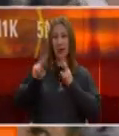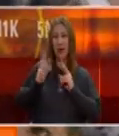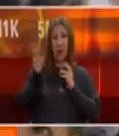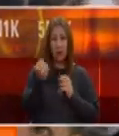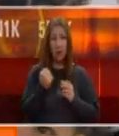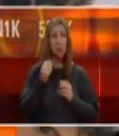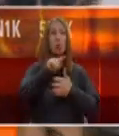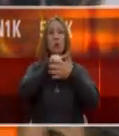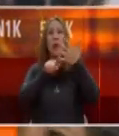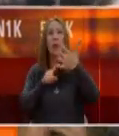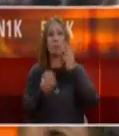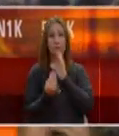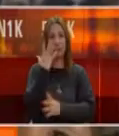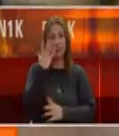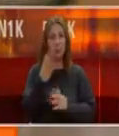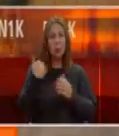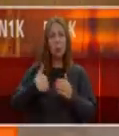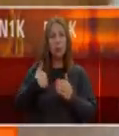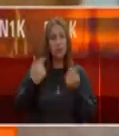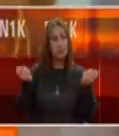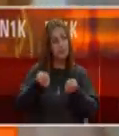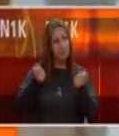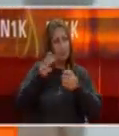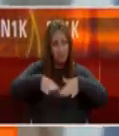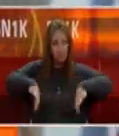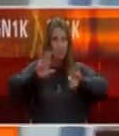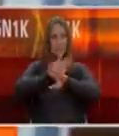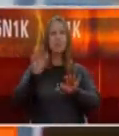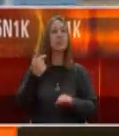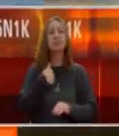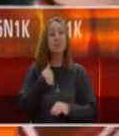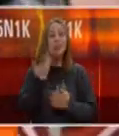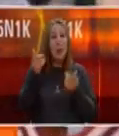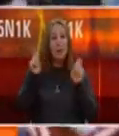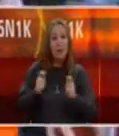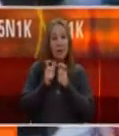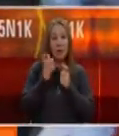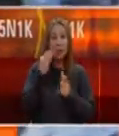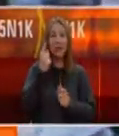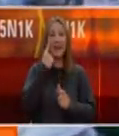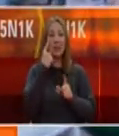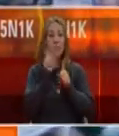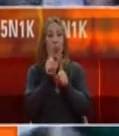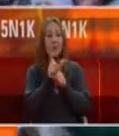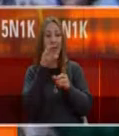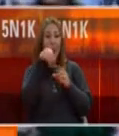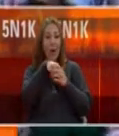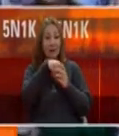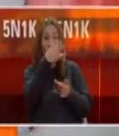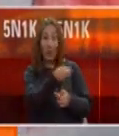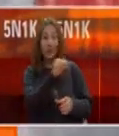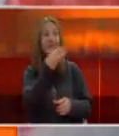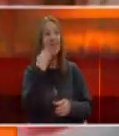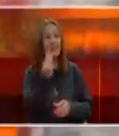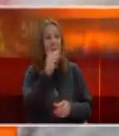da yönetim kurulumuzu kurduk. Kurumsallaşma sürecimizi tamamladık. Biz dernek olarak neler yapıyoruz? Devlet koruması altında kalan ve ailen